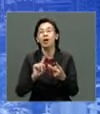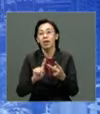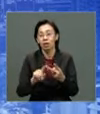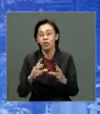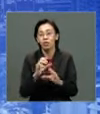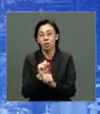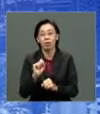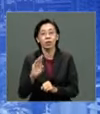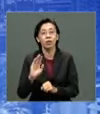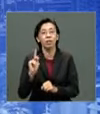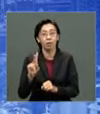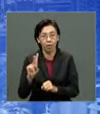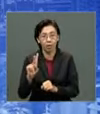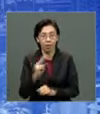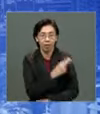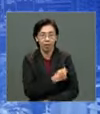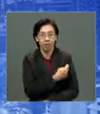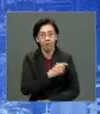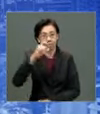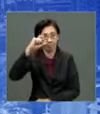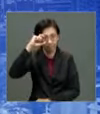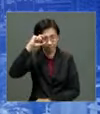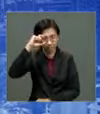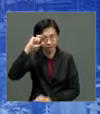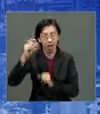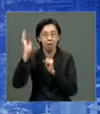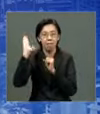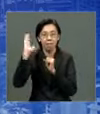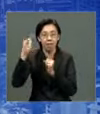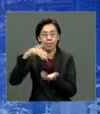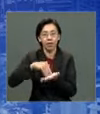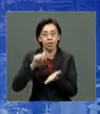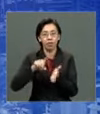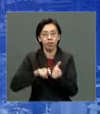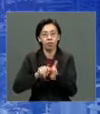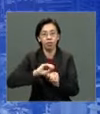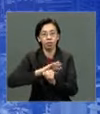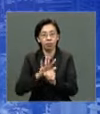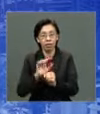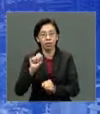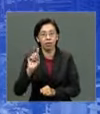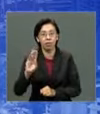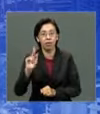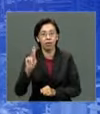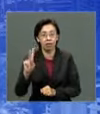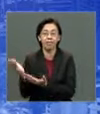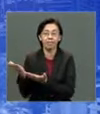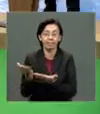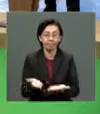โดยท่านนายแพทย์ทวีสินวิษณุโยธินโฆษกศูนย์บริหารสถานการณ์โควิด19เรียนเชิญคุณหมอครับ